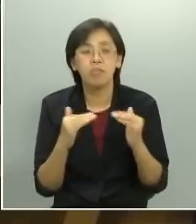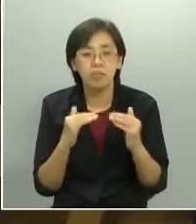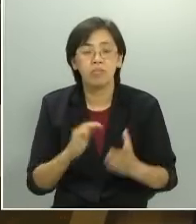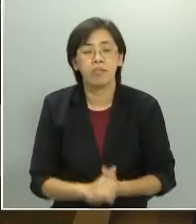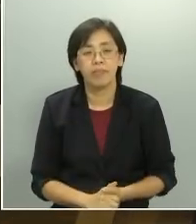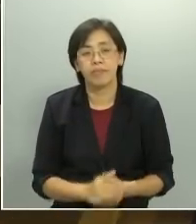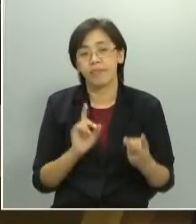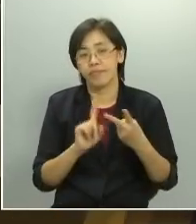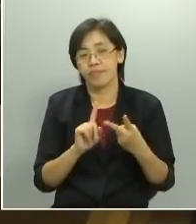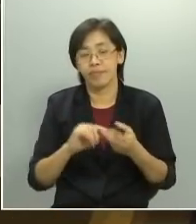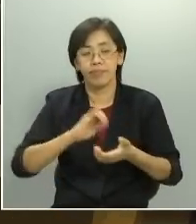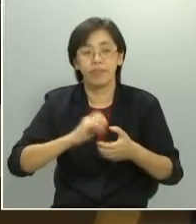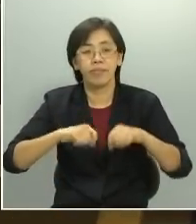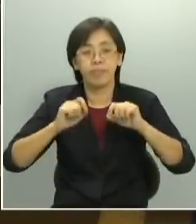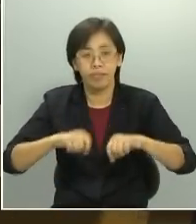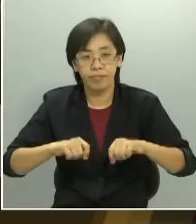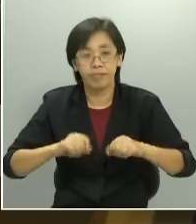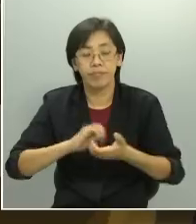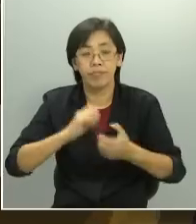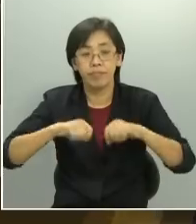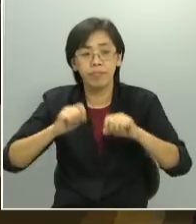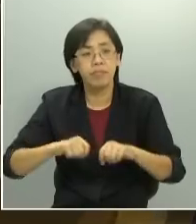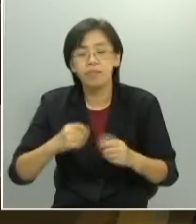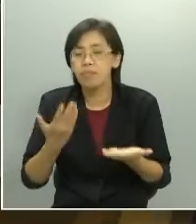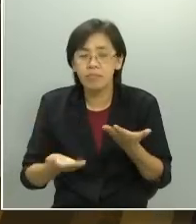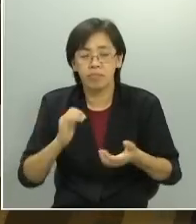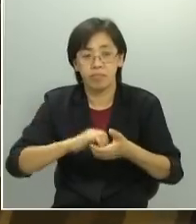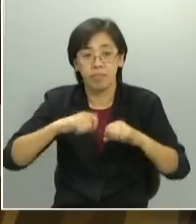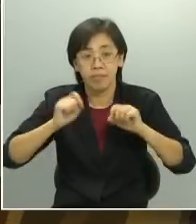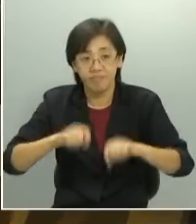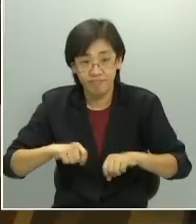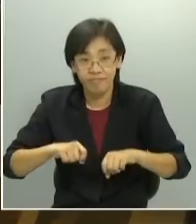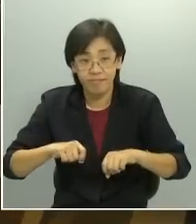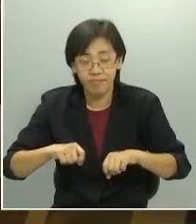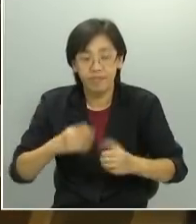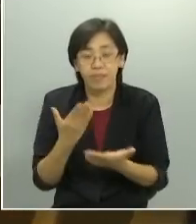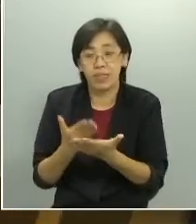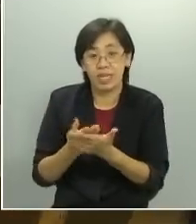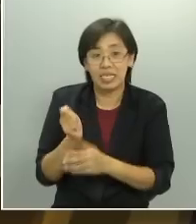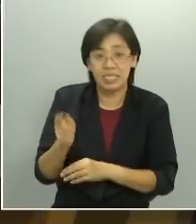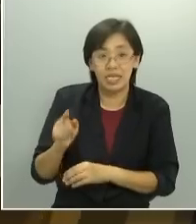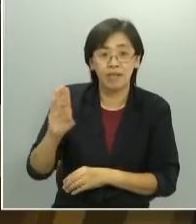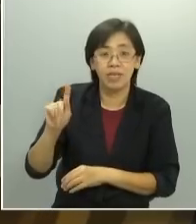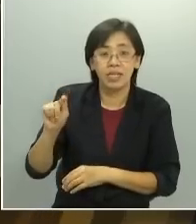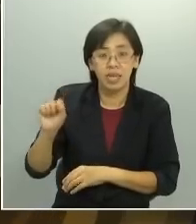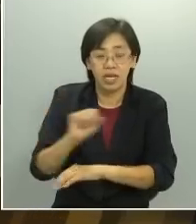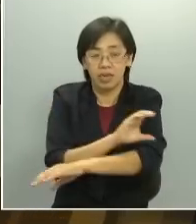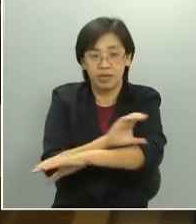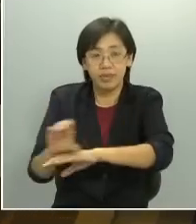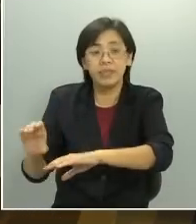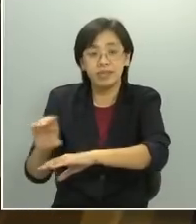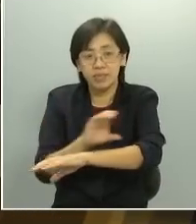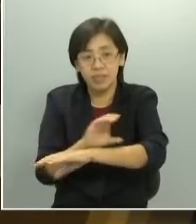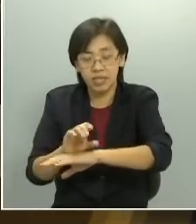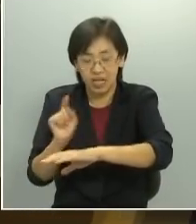ก็คือเรื่องสัญญาจะเป็นสัญญาไหนก็ตามทีโดยเฉพาะสัญญาที่จ้าง BTS เดินรถ